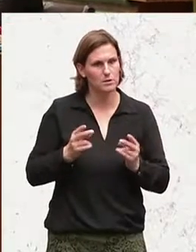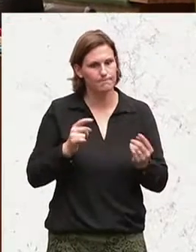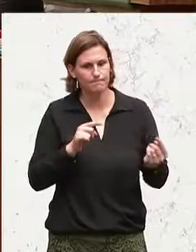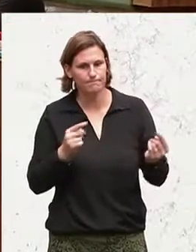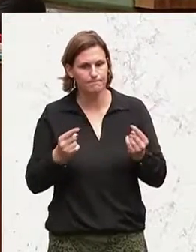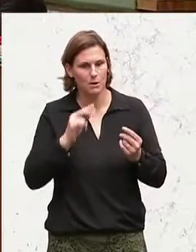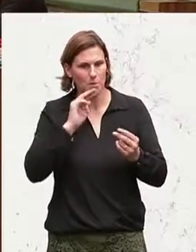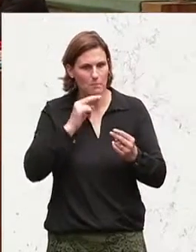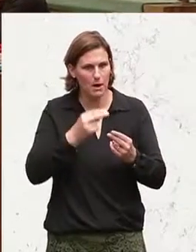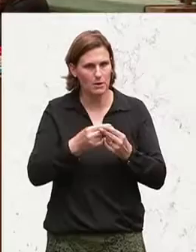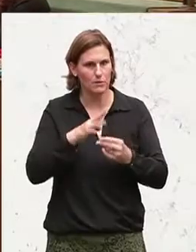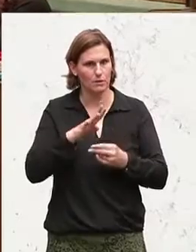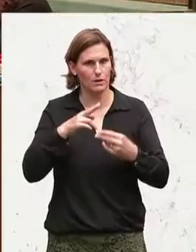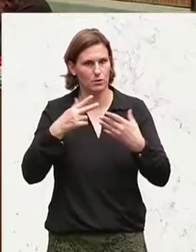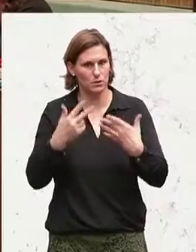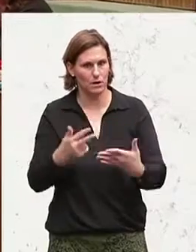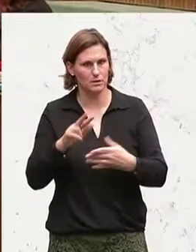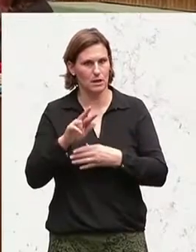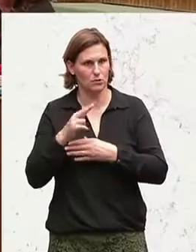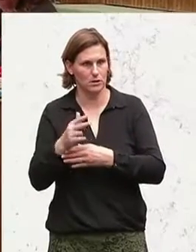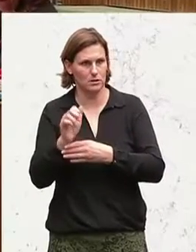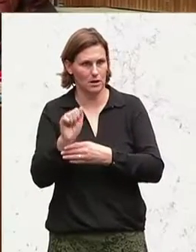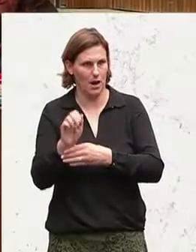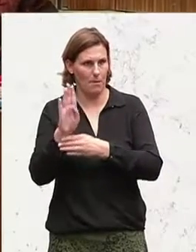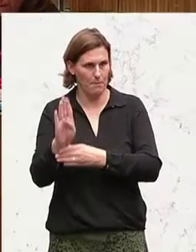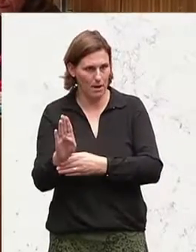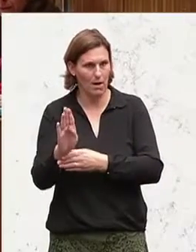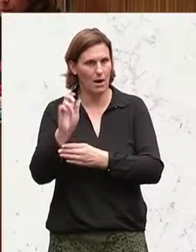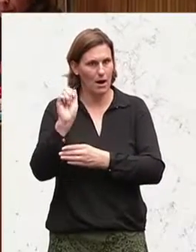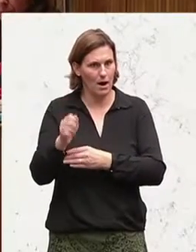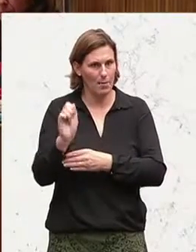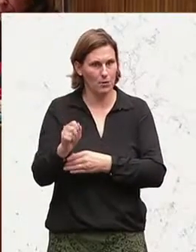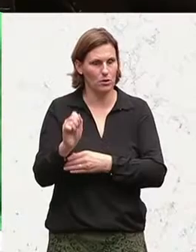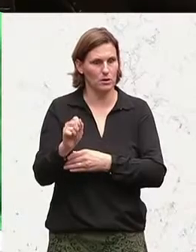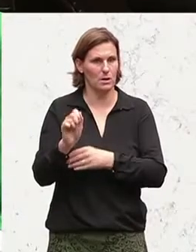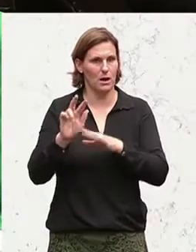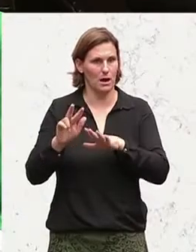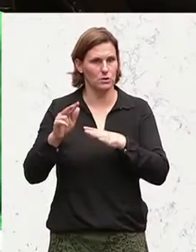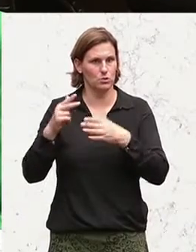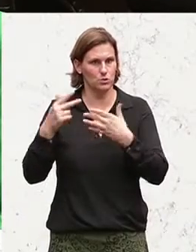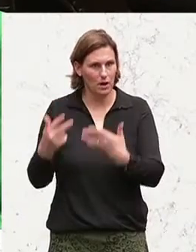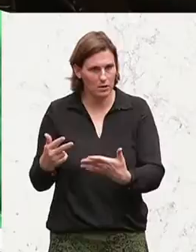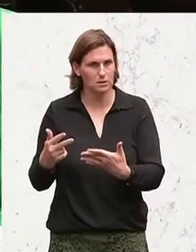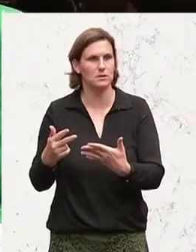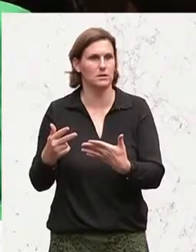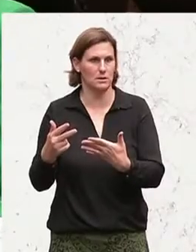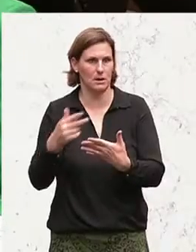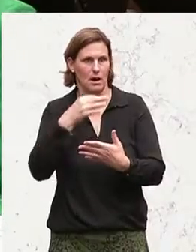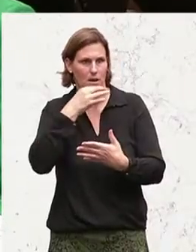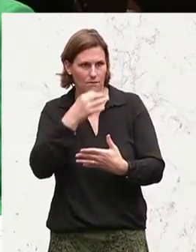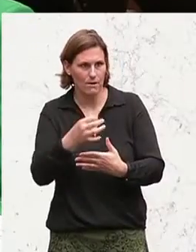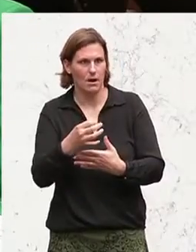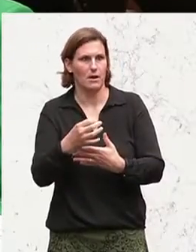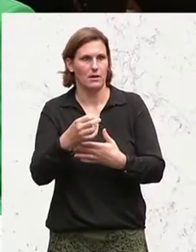werden. Konkret geht es um die Koordination in Angelegenheiten der Frauen- und Gleichstellungspolitik, um Angelegenheiten des